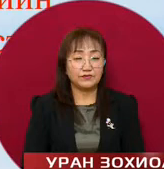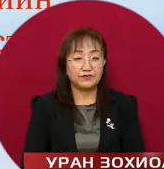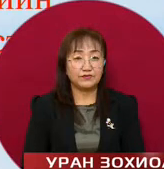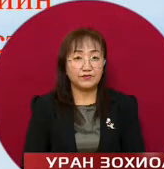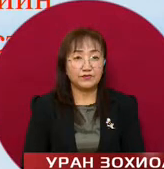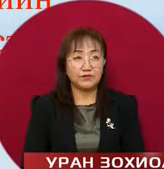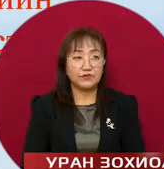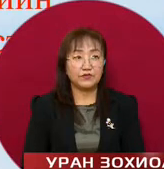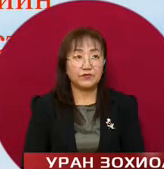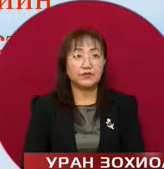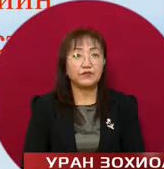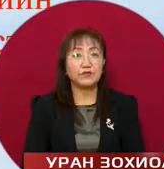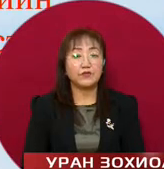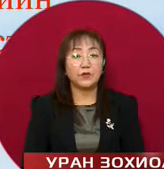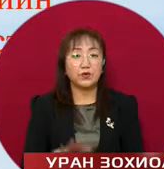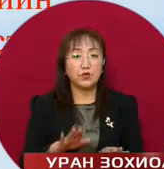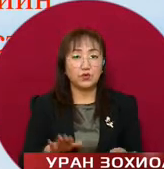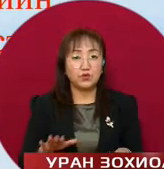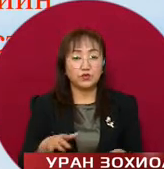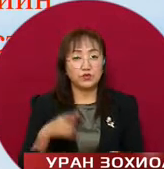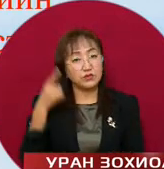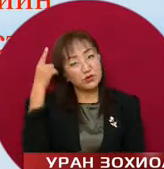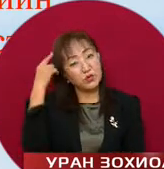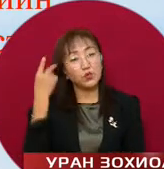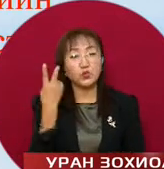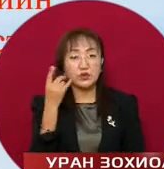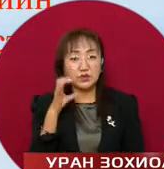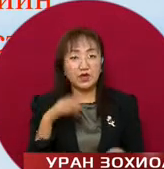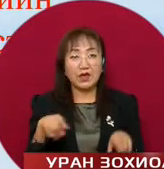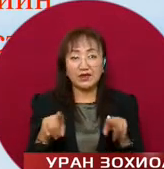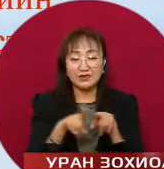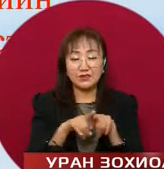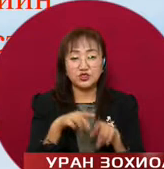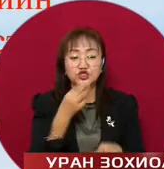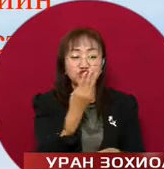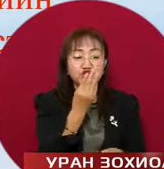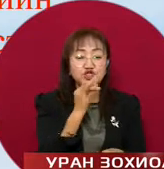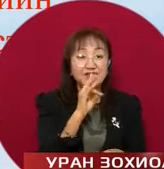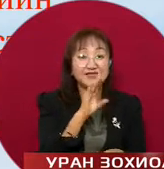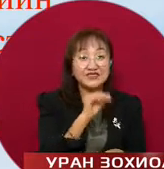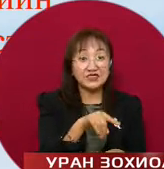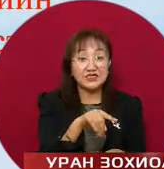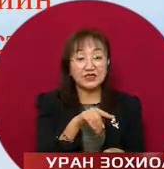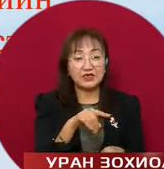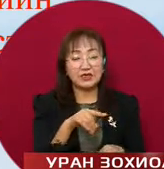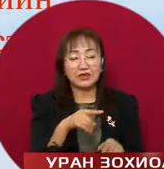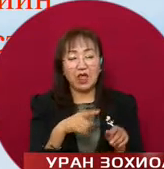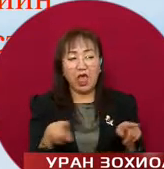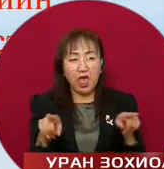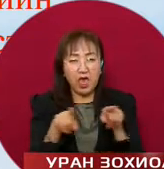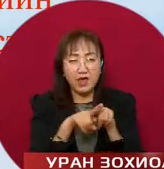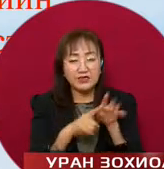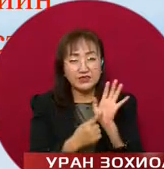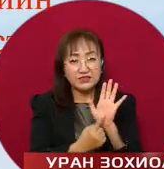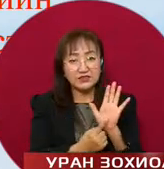хүүхдийн нэлх хүүхдийн зулаан үстэй адилтгсан байна. Тэр шинжээр нь тийм ээ хүүхдүүдээ. Шинжээр нь адилтгсан биш.